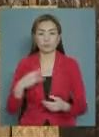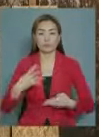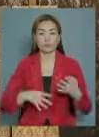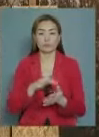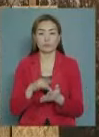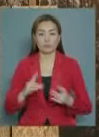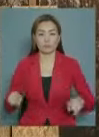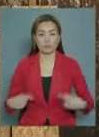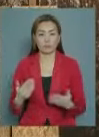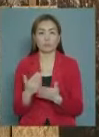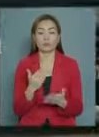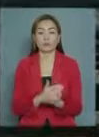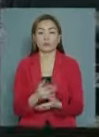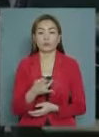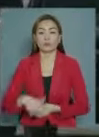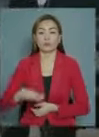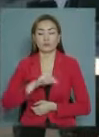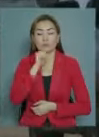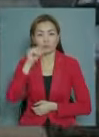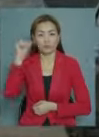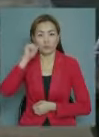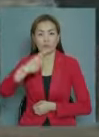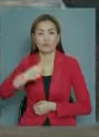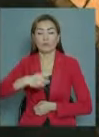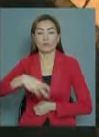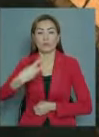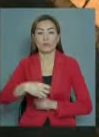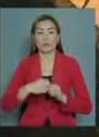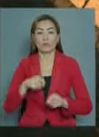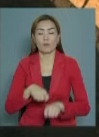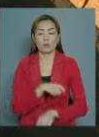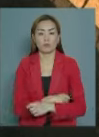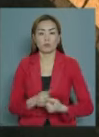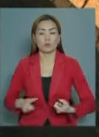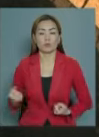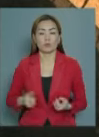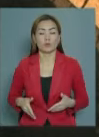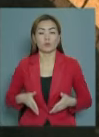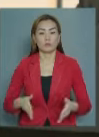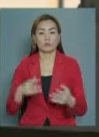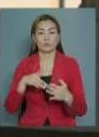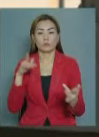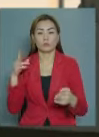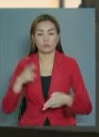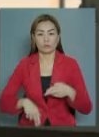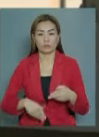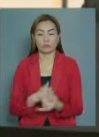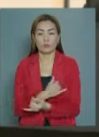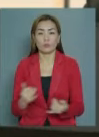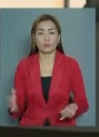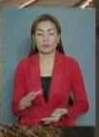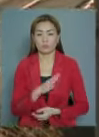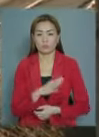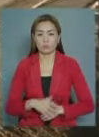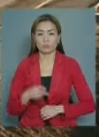Моноқалаларды дамыту бағдарламасы аясында ауданда өткен жылы 210 метрлік автокөлік көпірі құрылысы аяқталып, пайдалануға